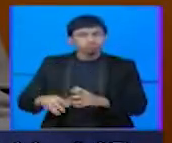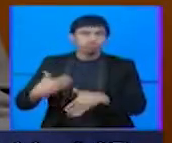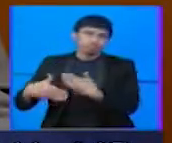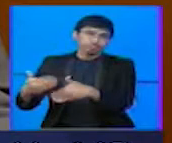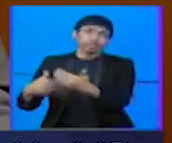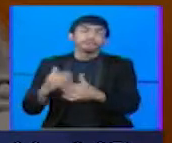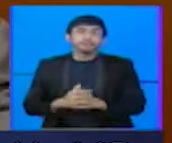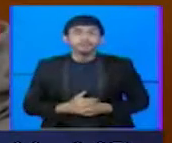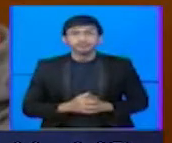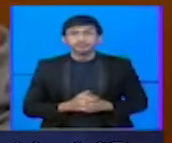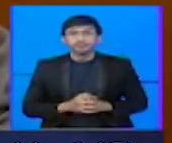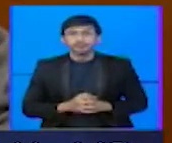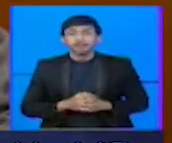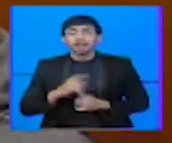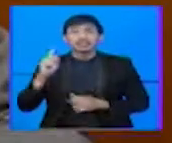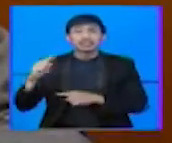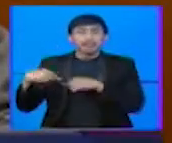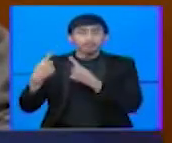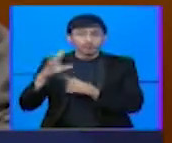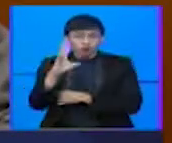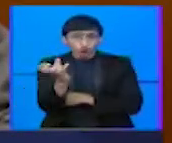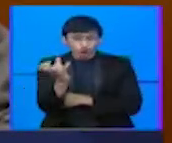Sampai sore hari ini,